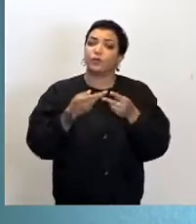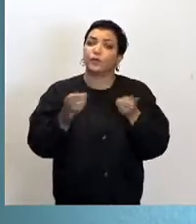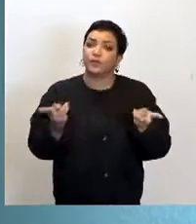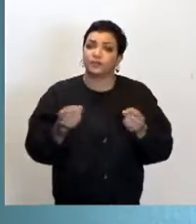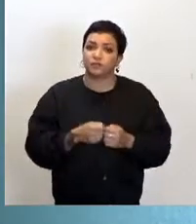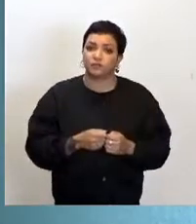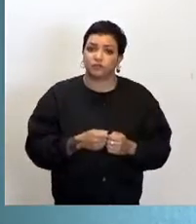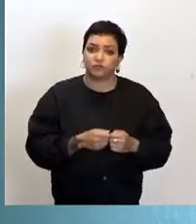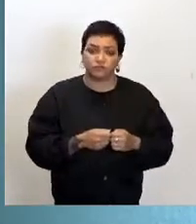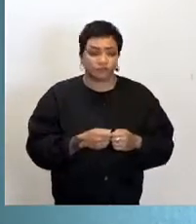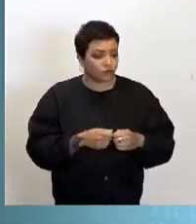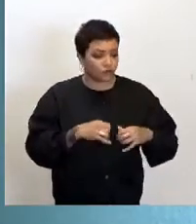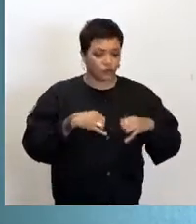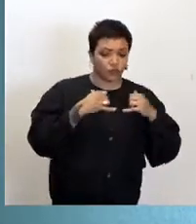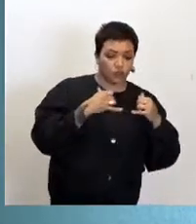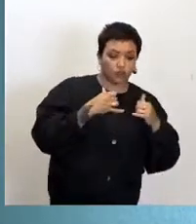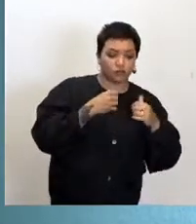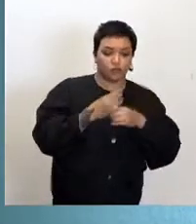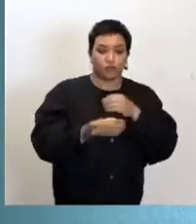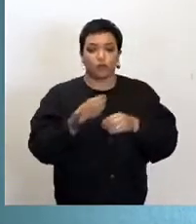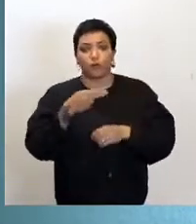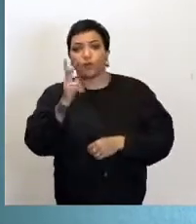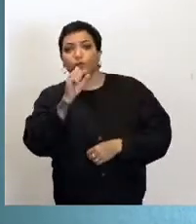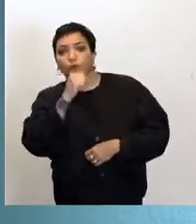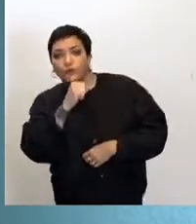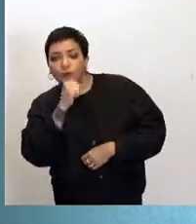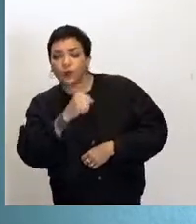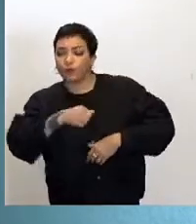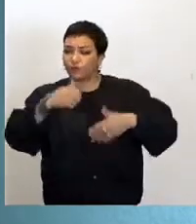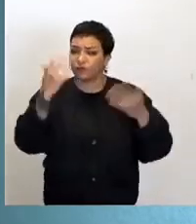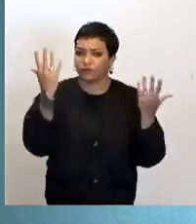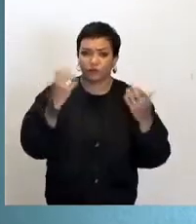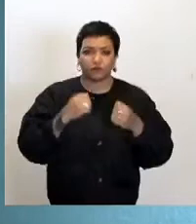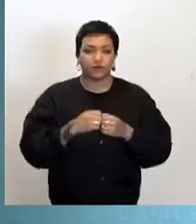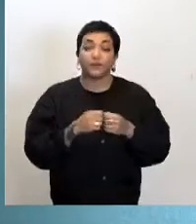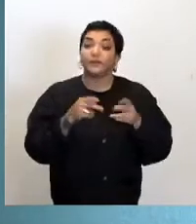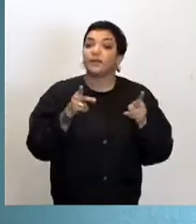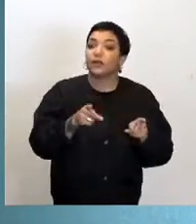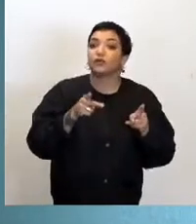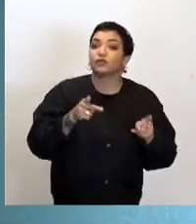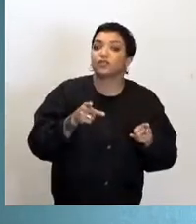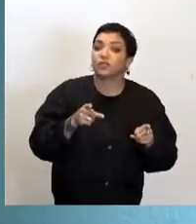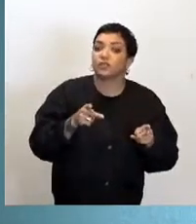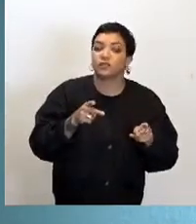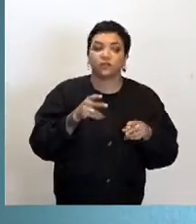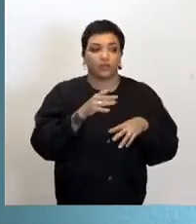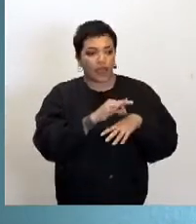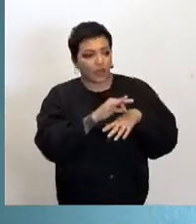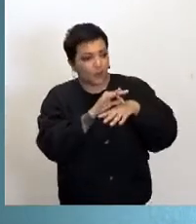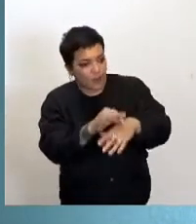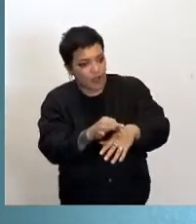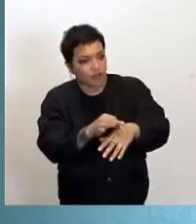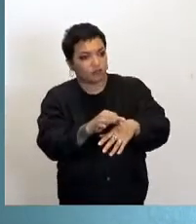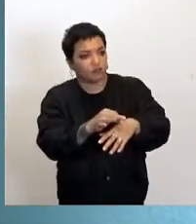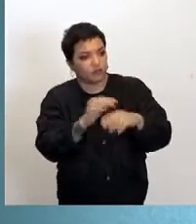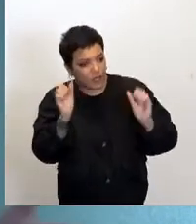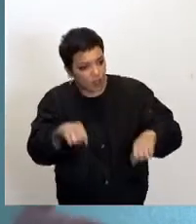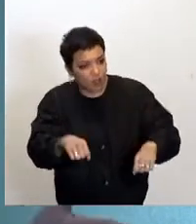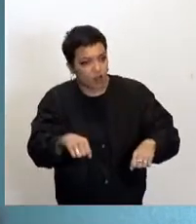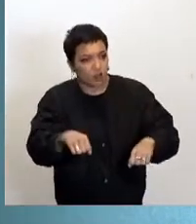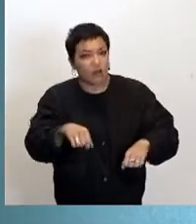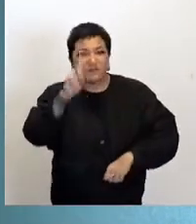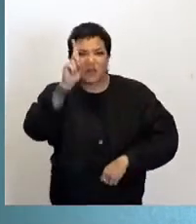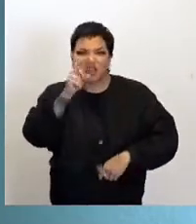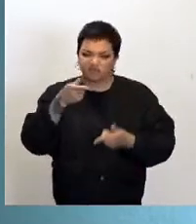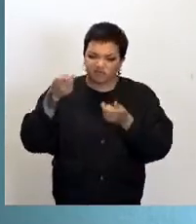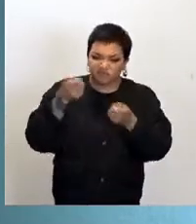plus ancien. Encore une fois, que l'on fasse de la pédagogie, que l'on accompagne, mais contraindre en imposant,